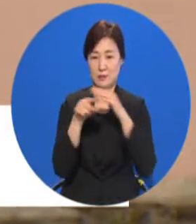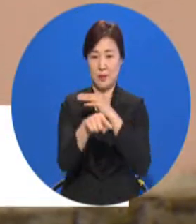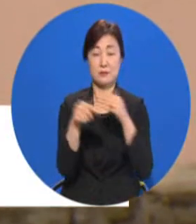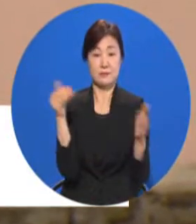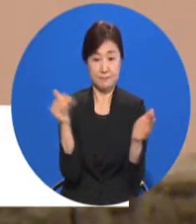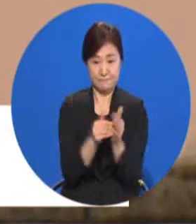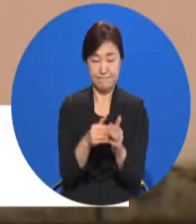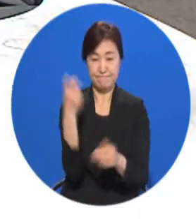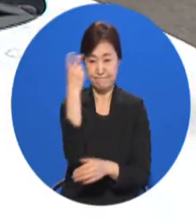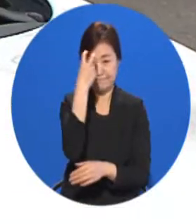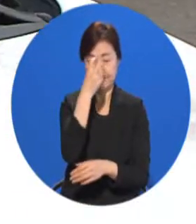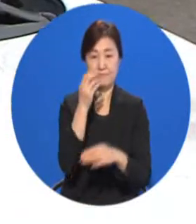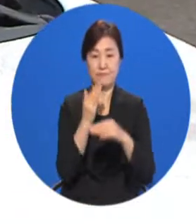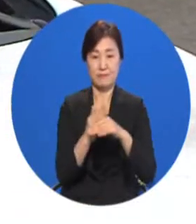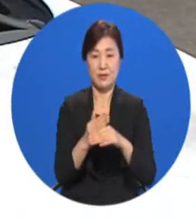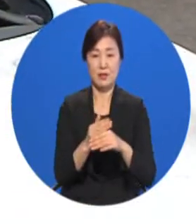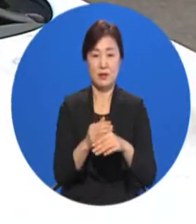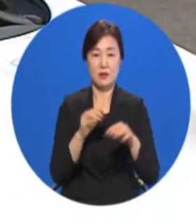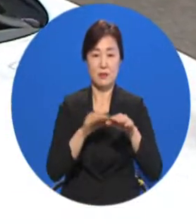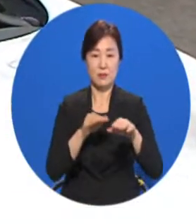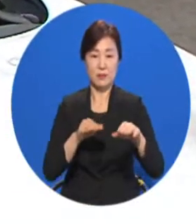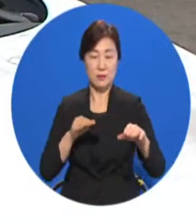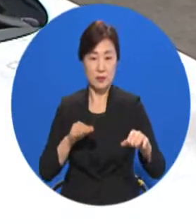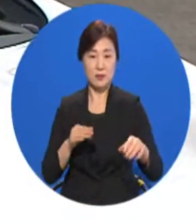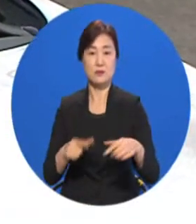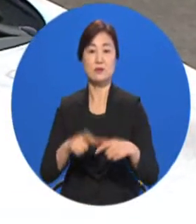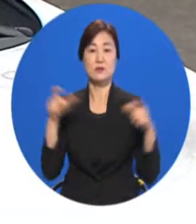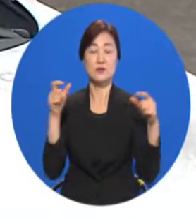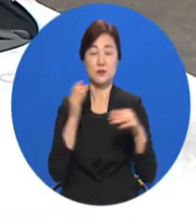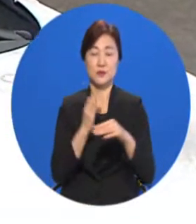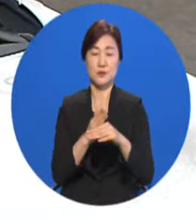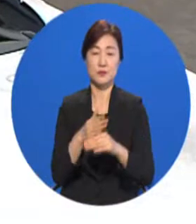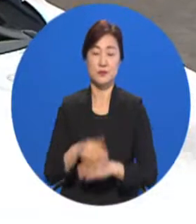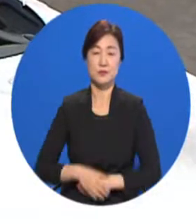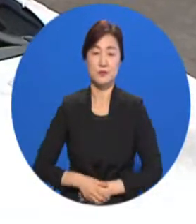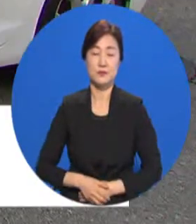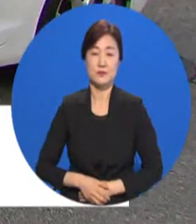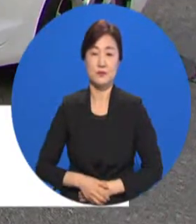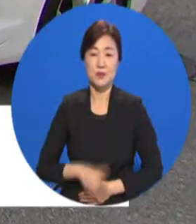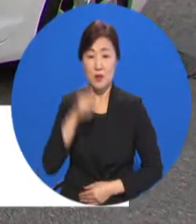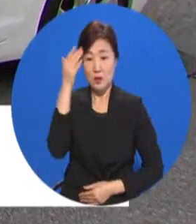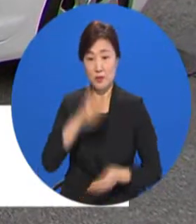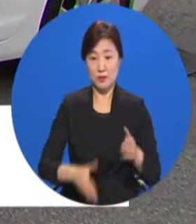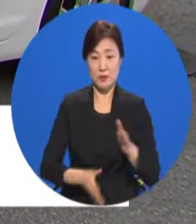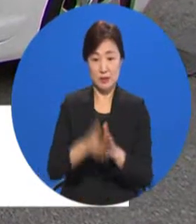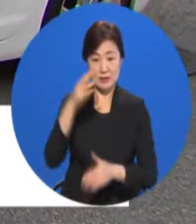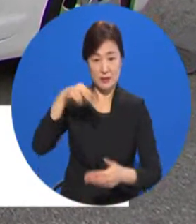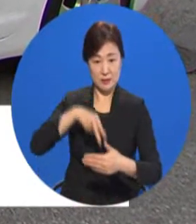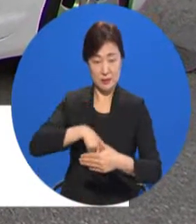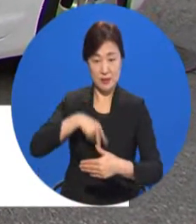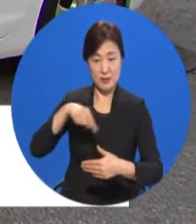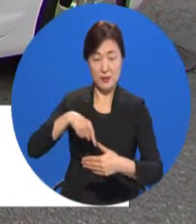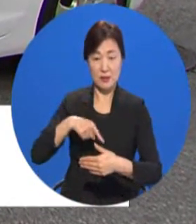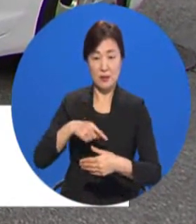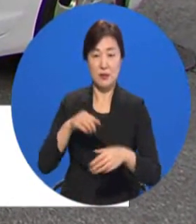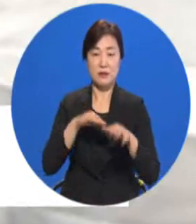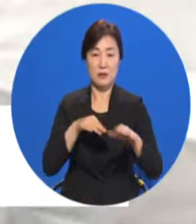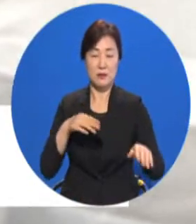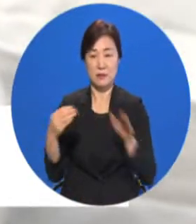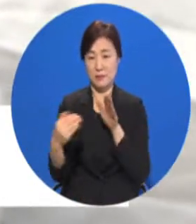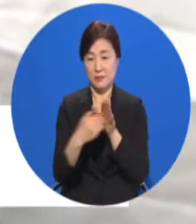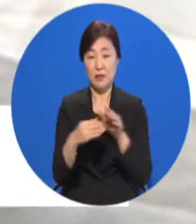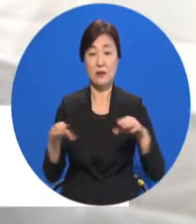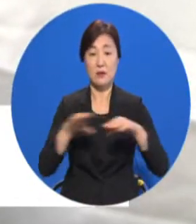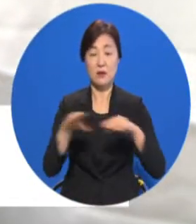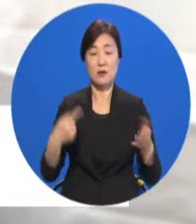검진을 받았으며 시간이 갈수록 방문 차량이 급격히 늘어나고 있습니다. 여수시는 진료소에 차량 체증 현상이 일부